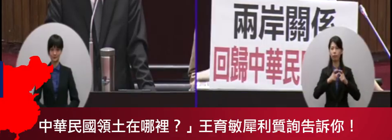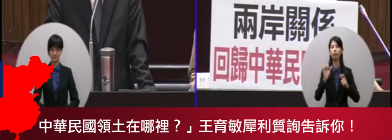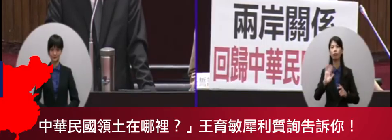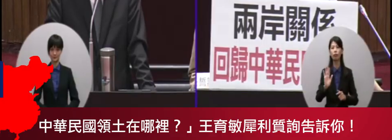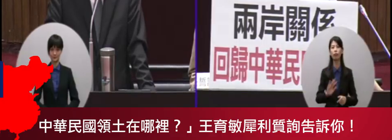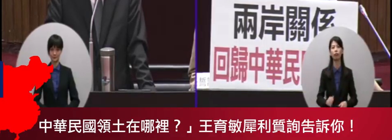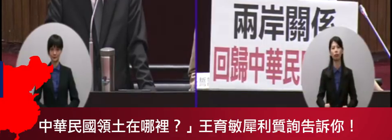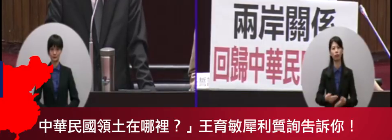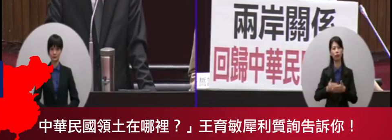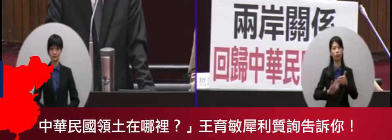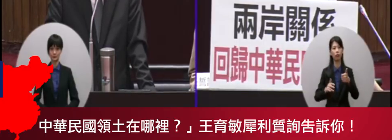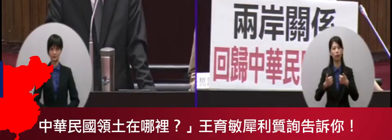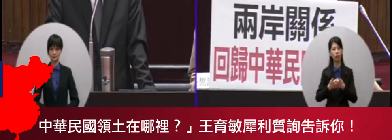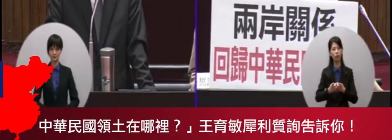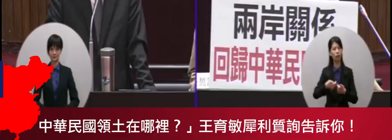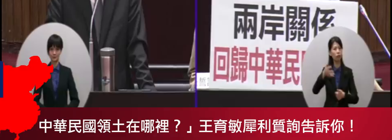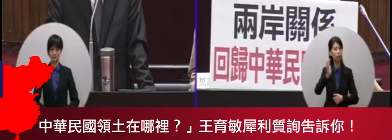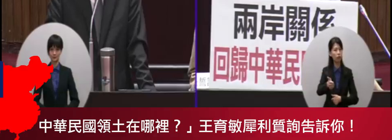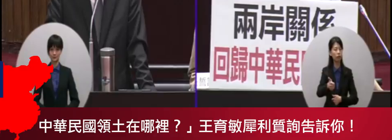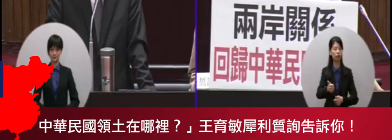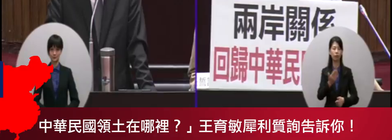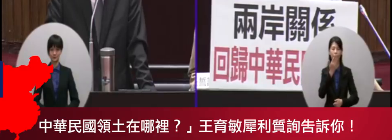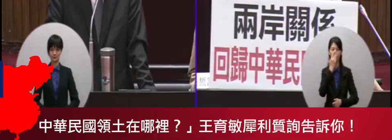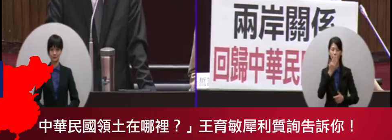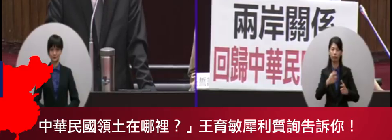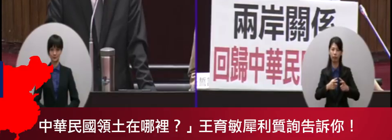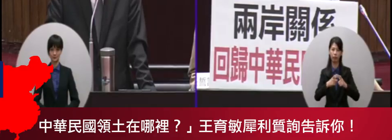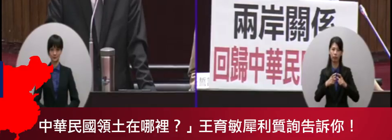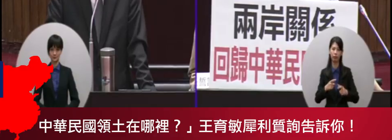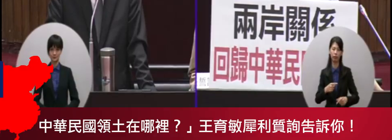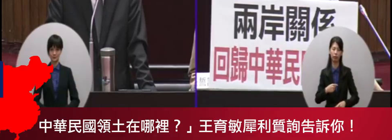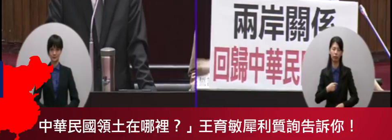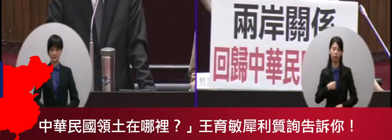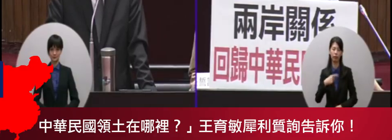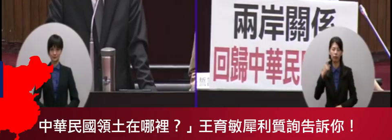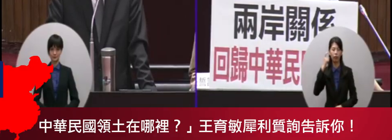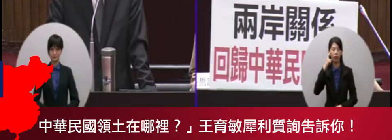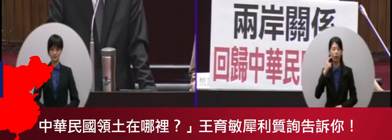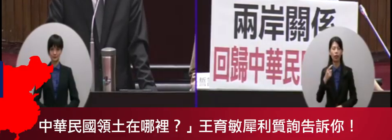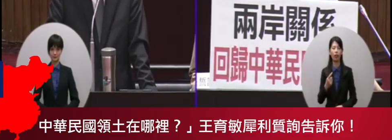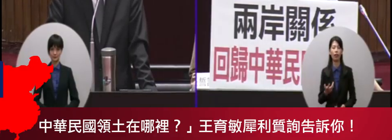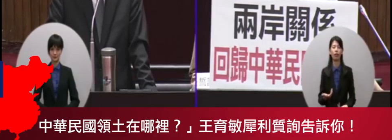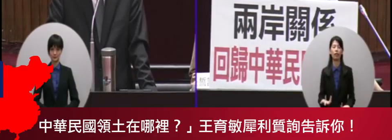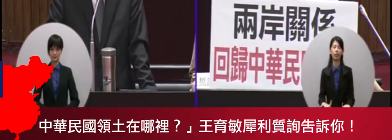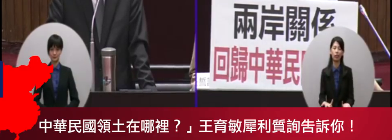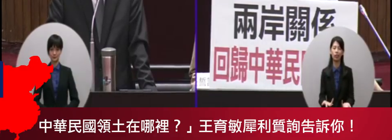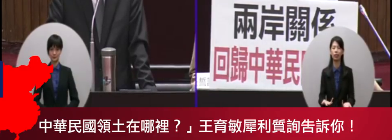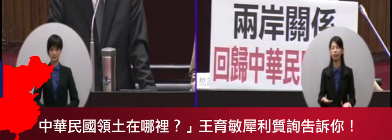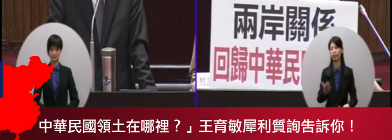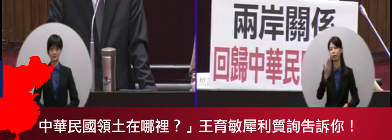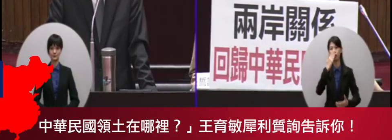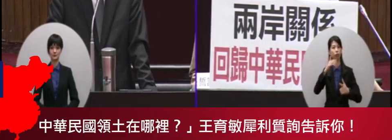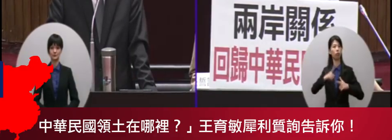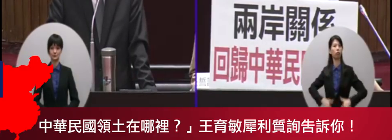的陆委会主委也不敢回答，这个是让人家非常遗憾的事情，不敢正大